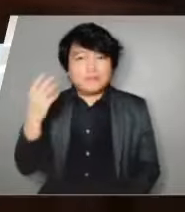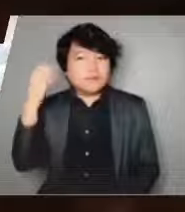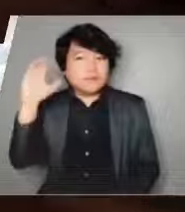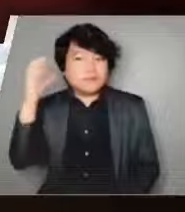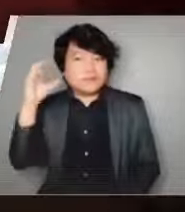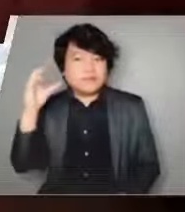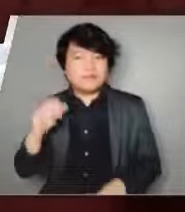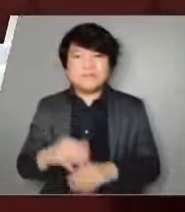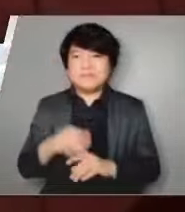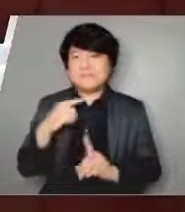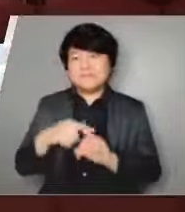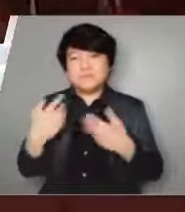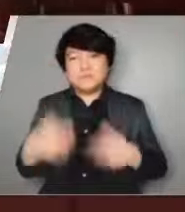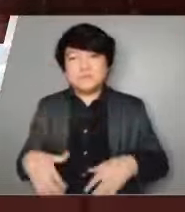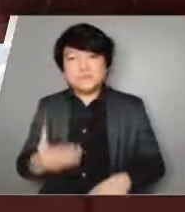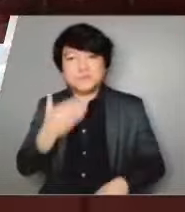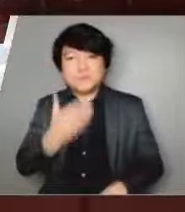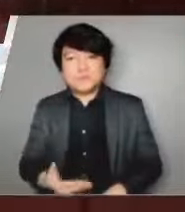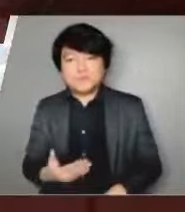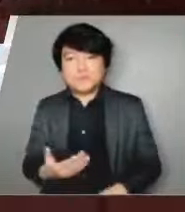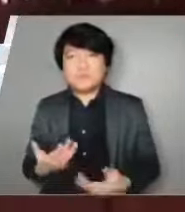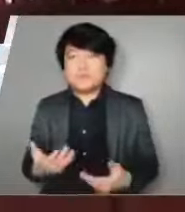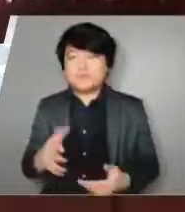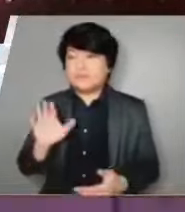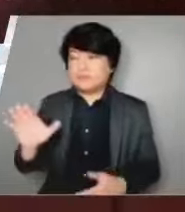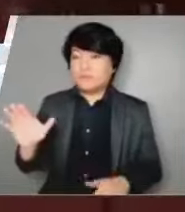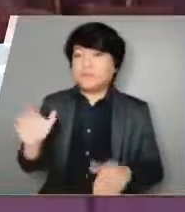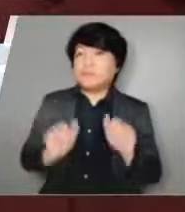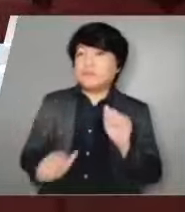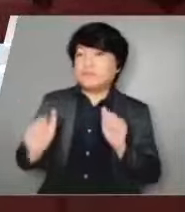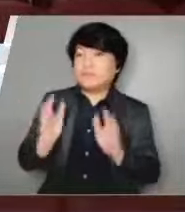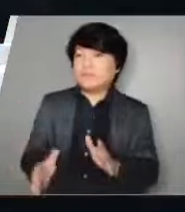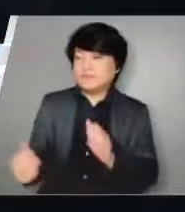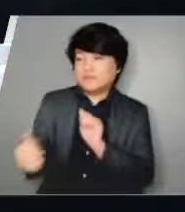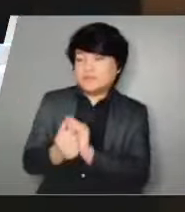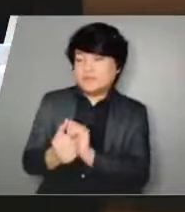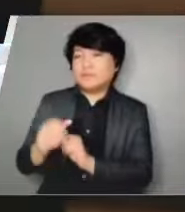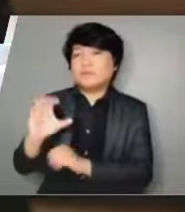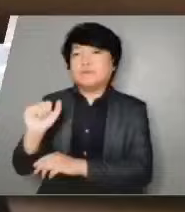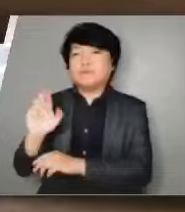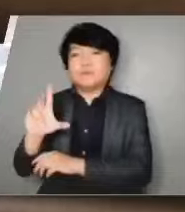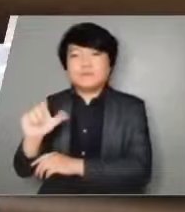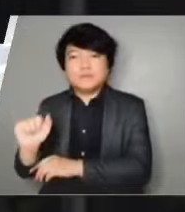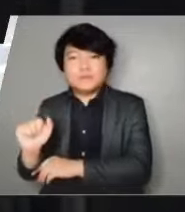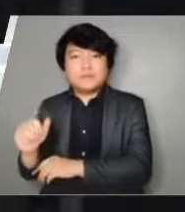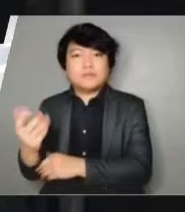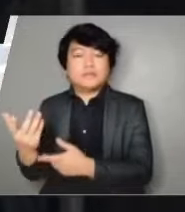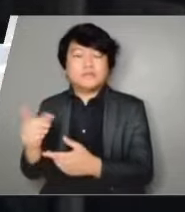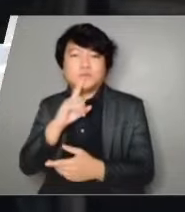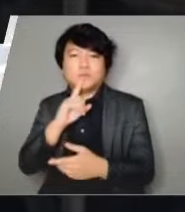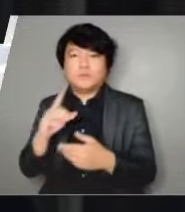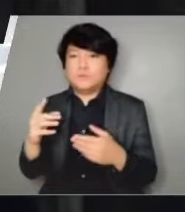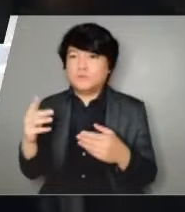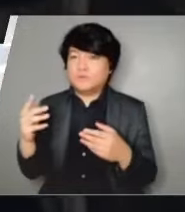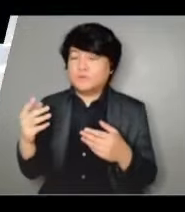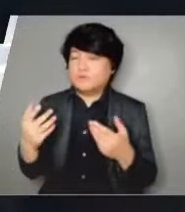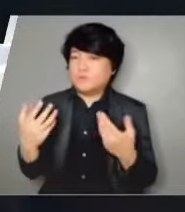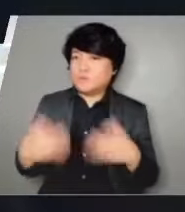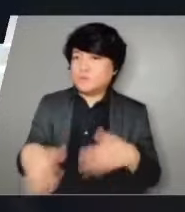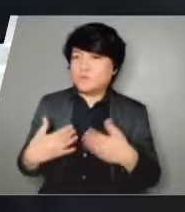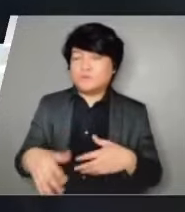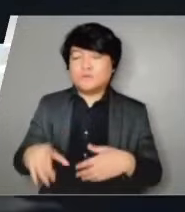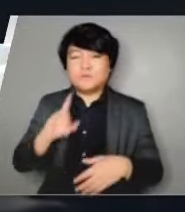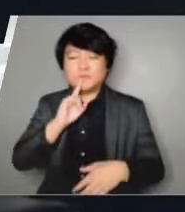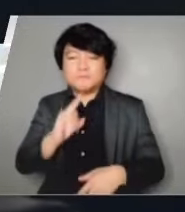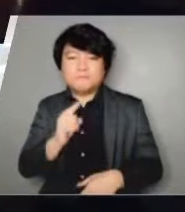nila ito ng kanyang co-star na si Carla Abellana. Umiyahe pa raw sila ng malalayong filming locations para sa serye.